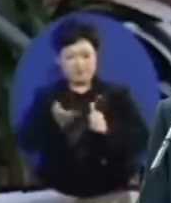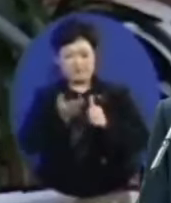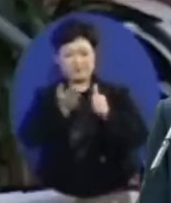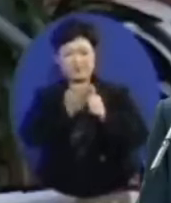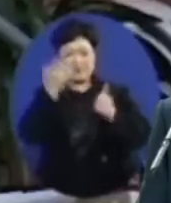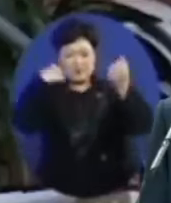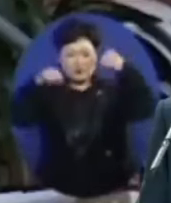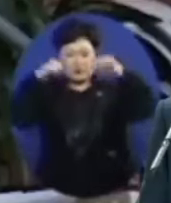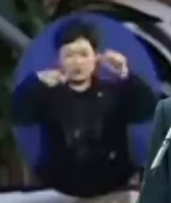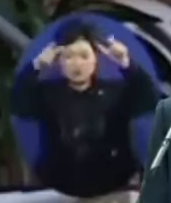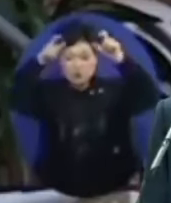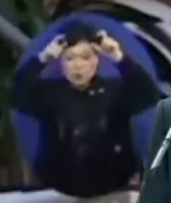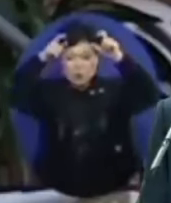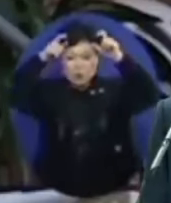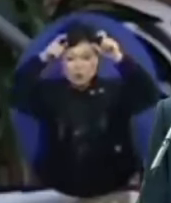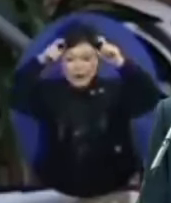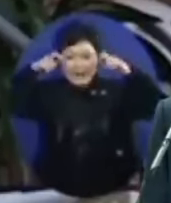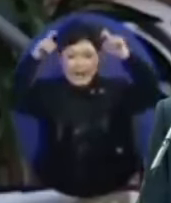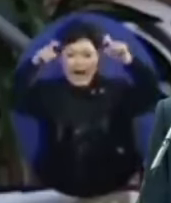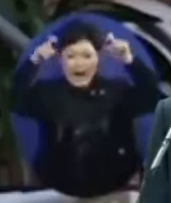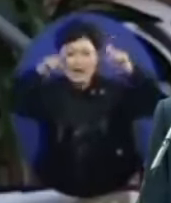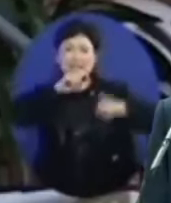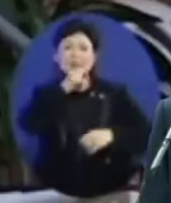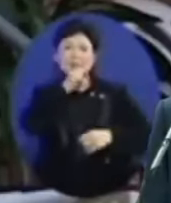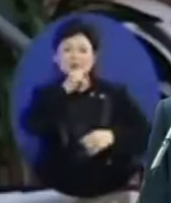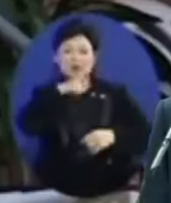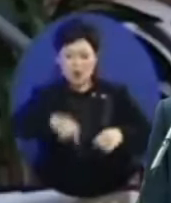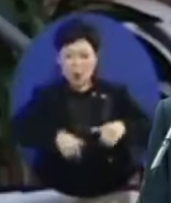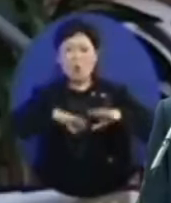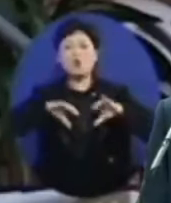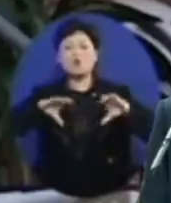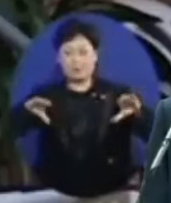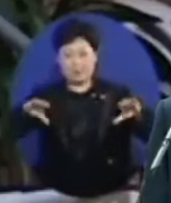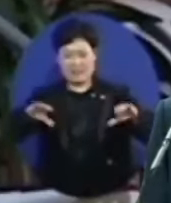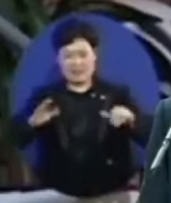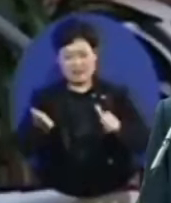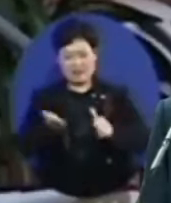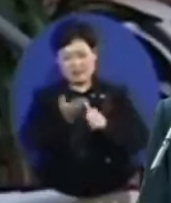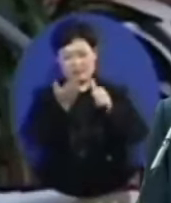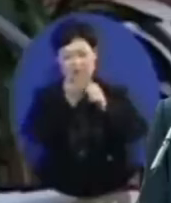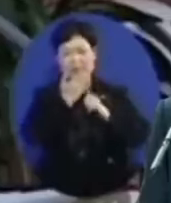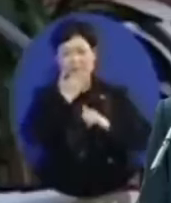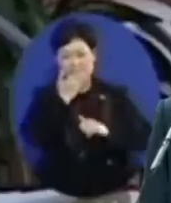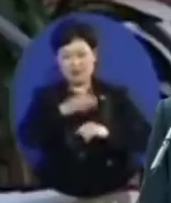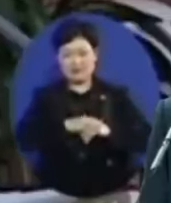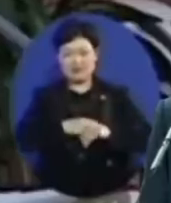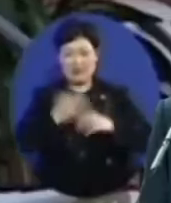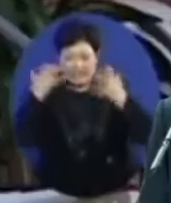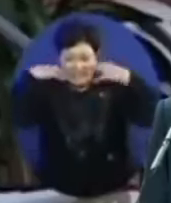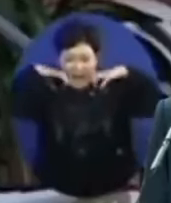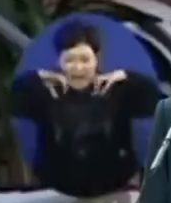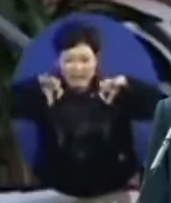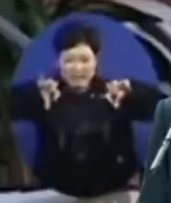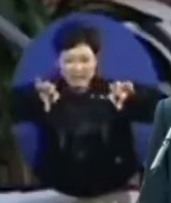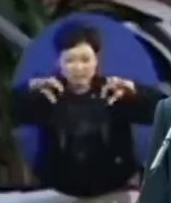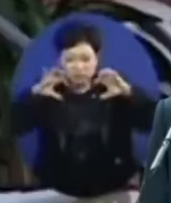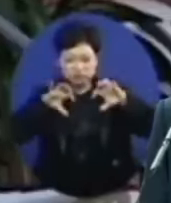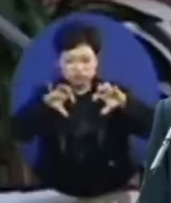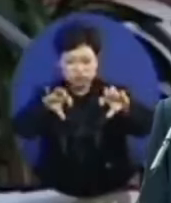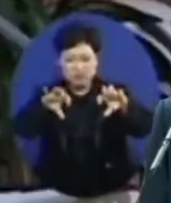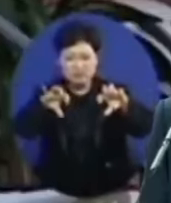가축인 소나 양이나 염소는 온유한 가축입니다. 길을 잘 들였어요. 사자나 호랑이나